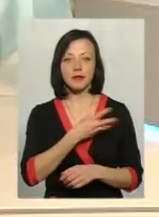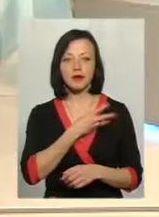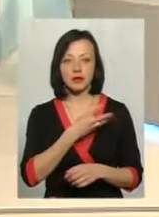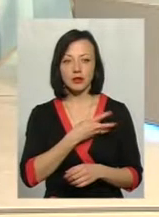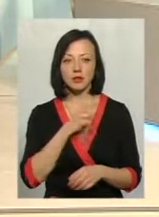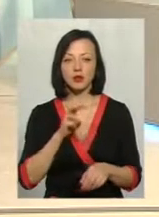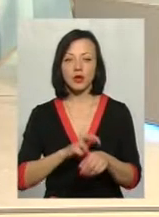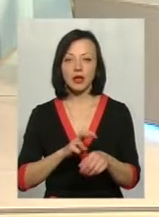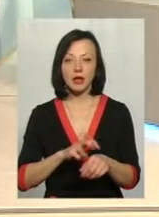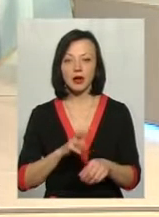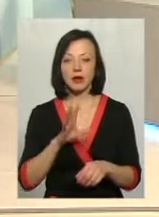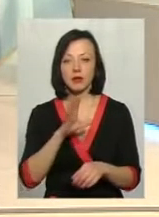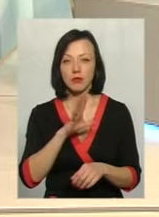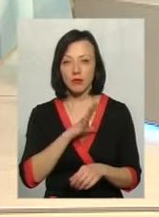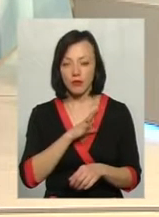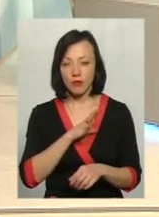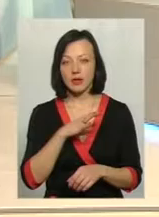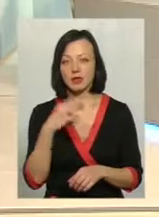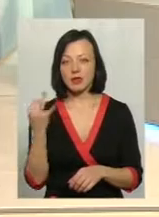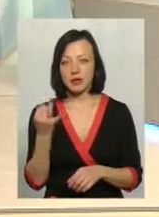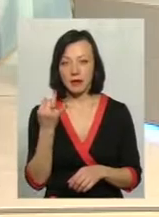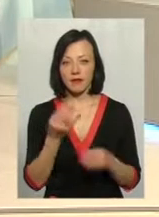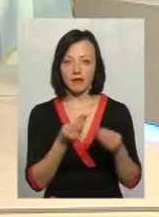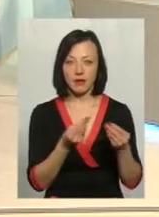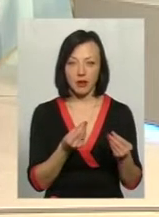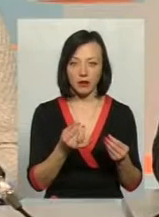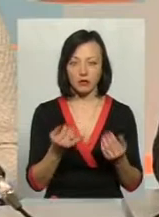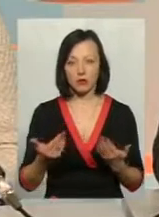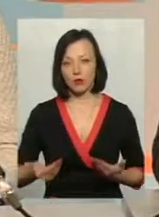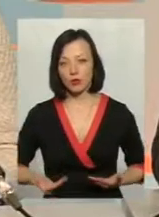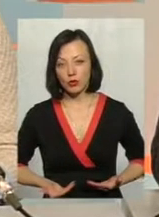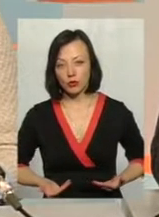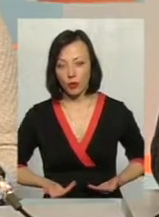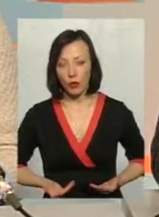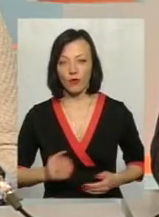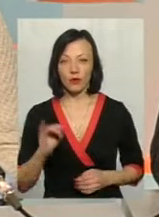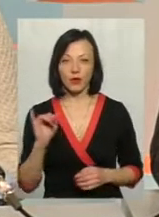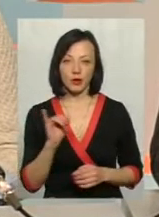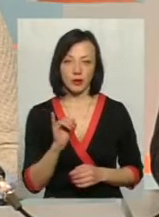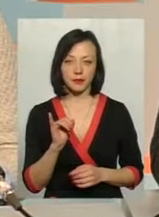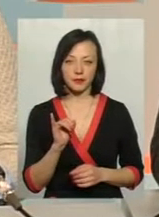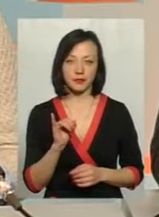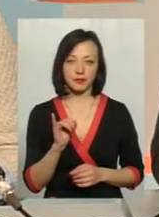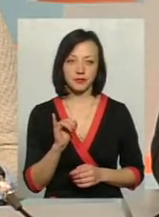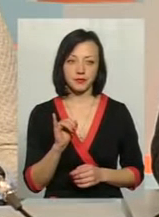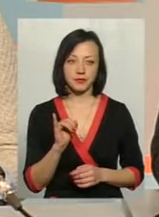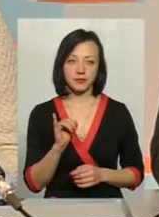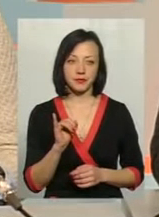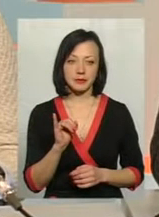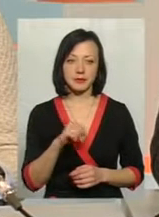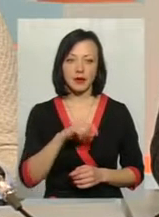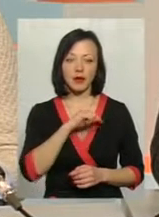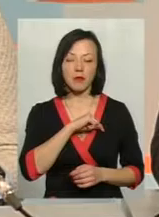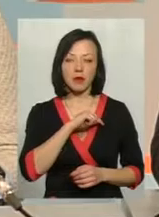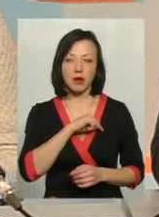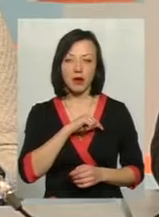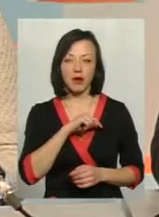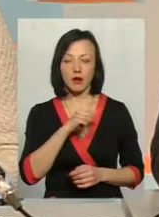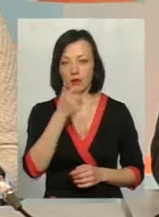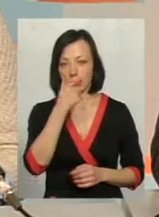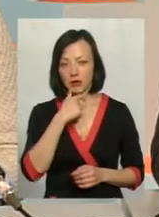як фінансово, так і, вибачте, побутово, і в морально, скажімо,